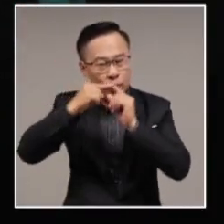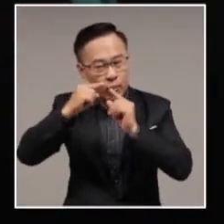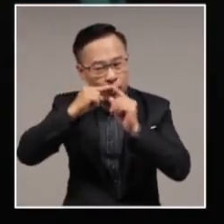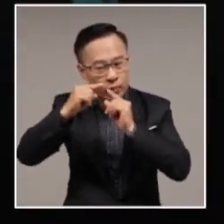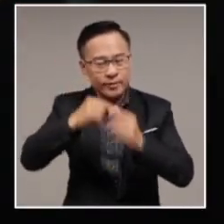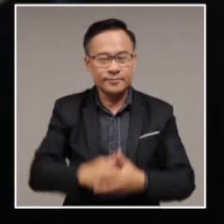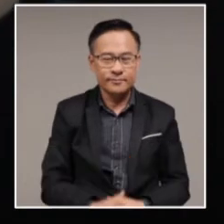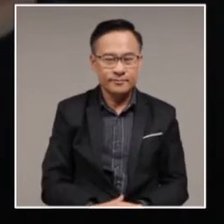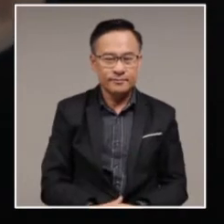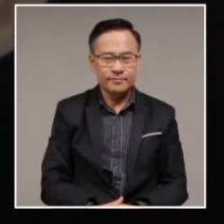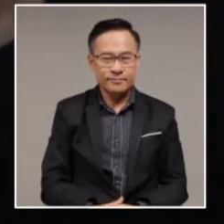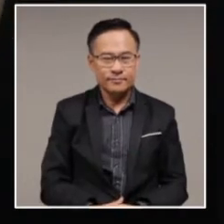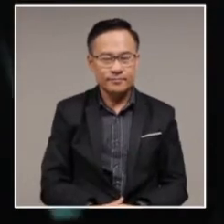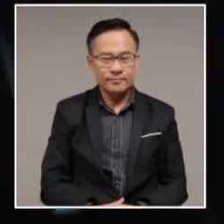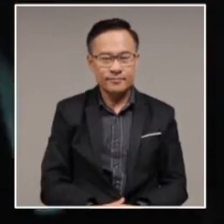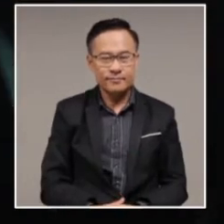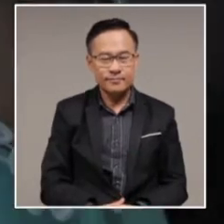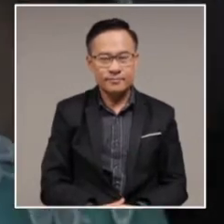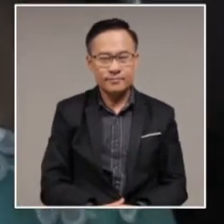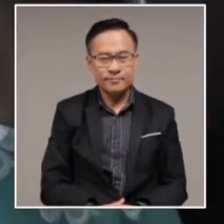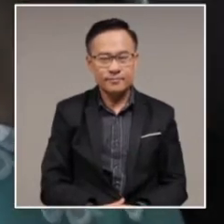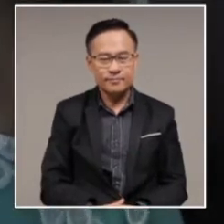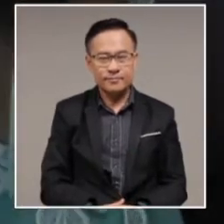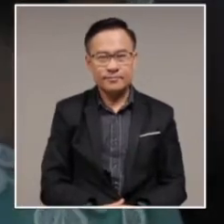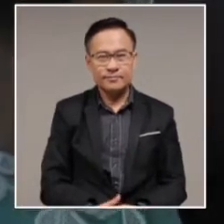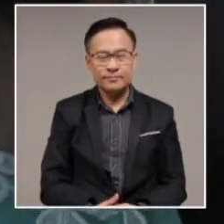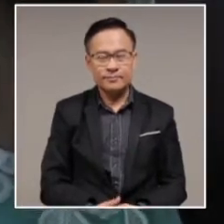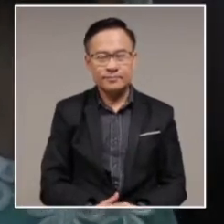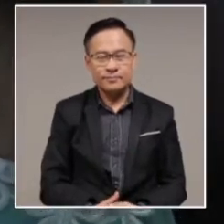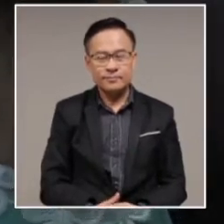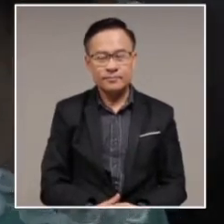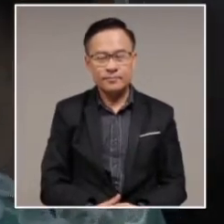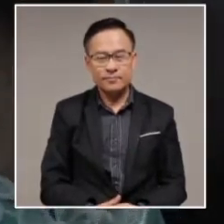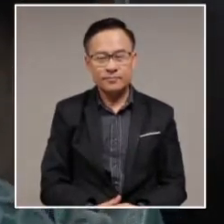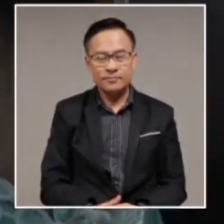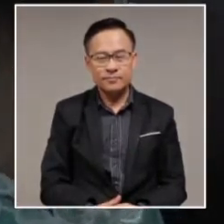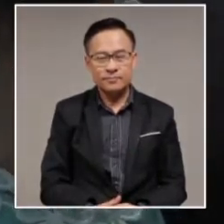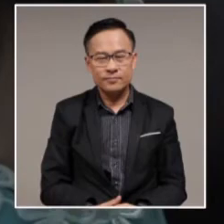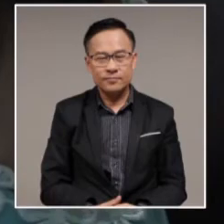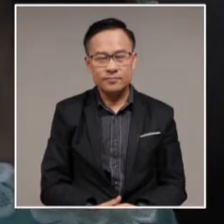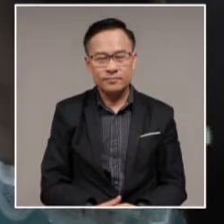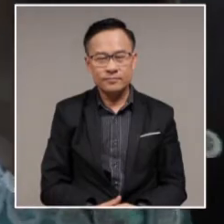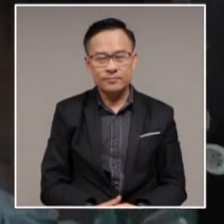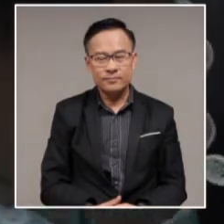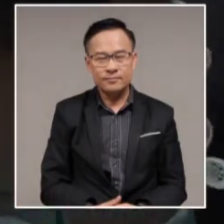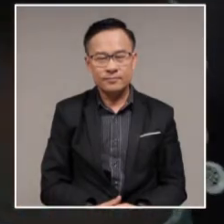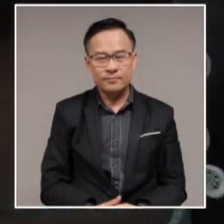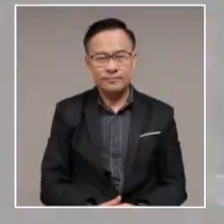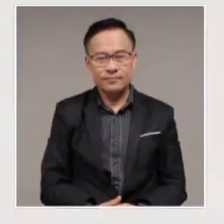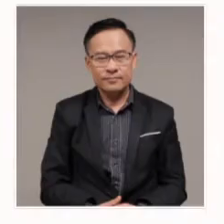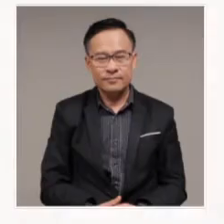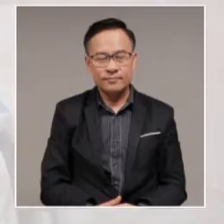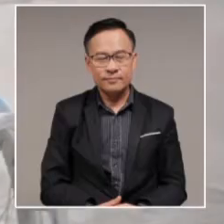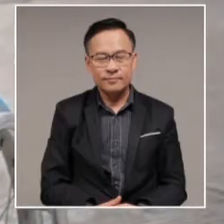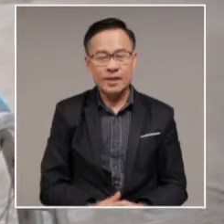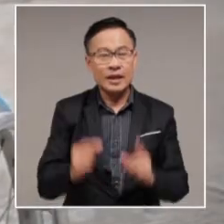รศัพท์มือถือ